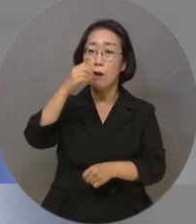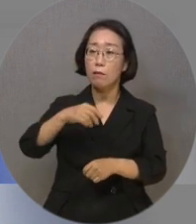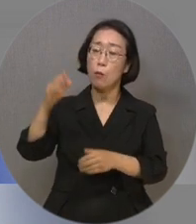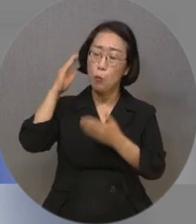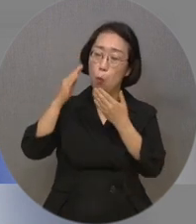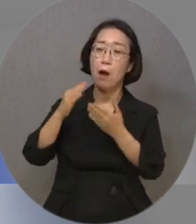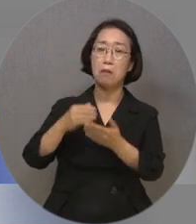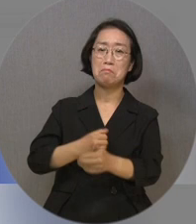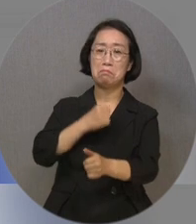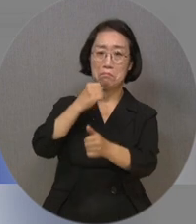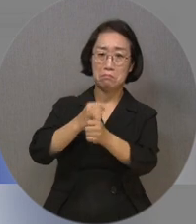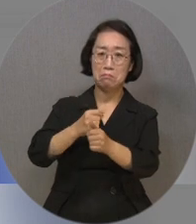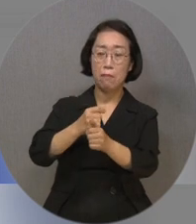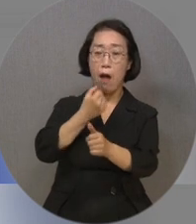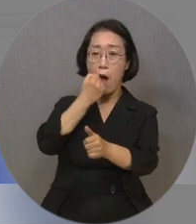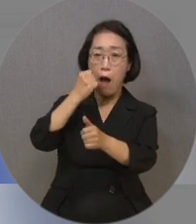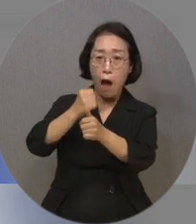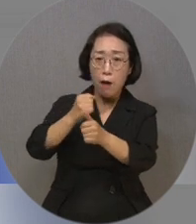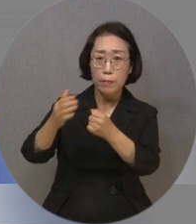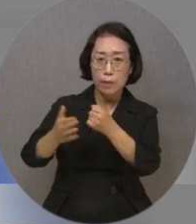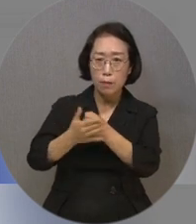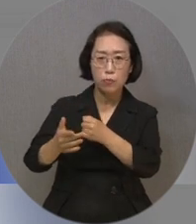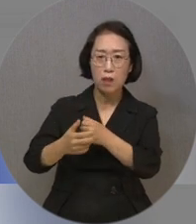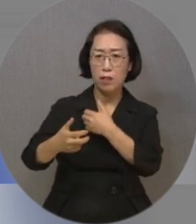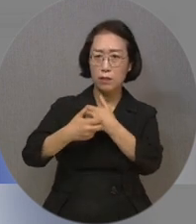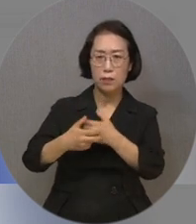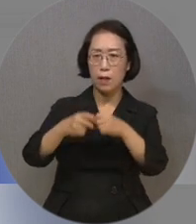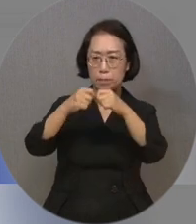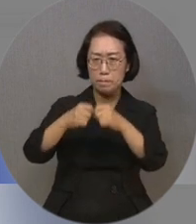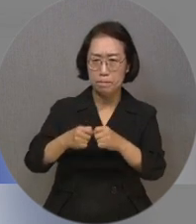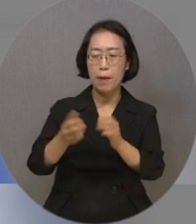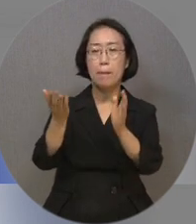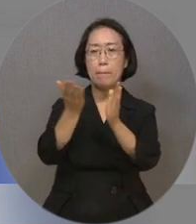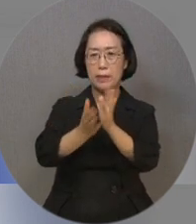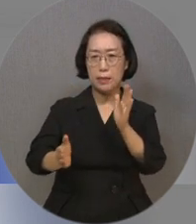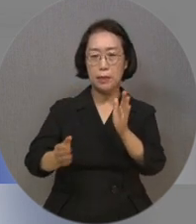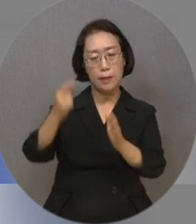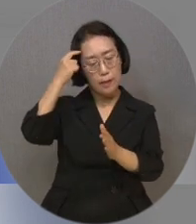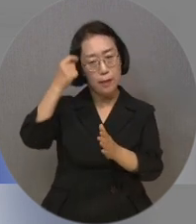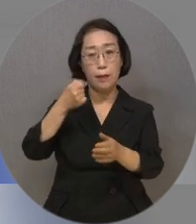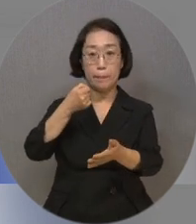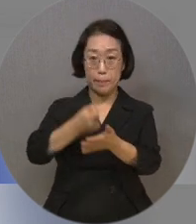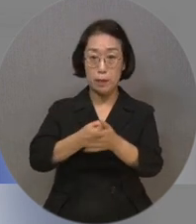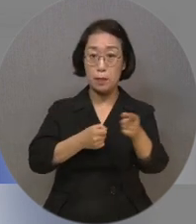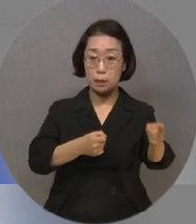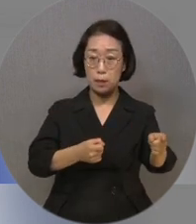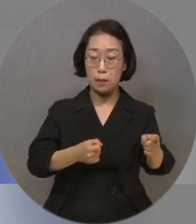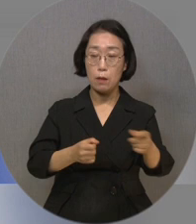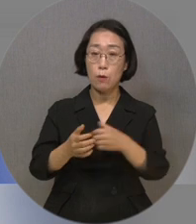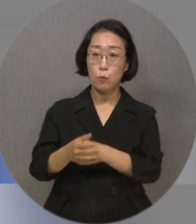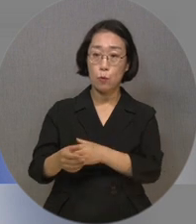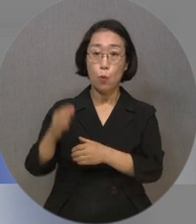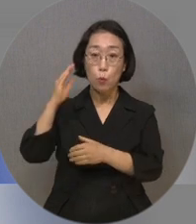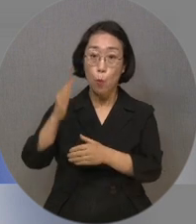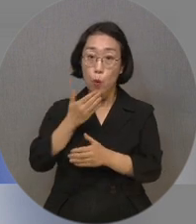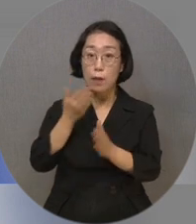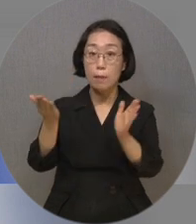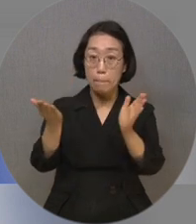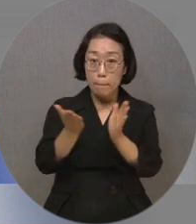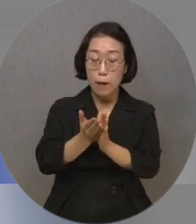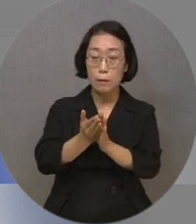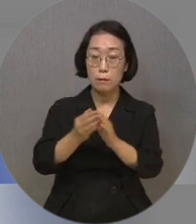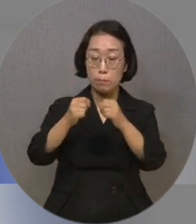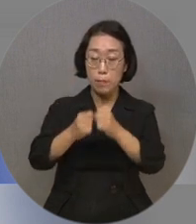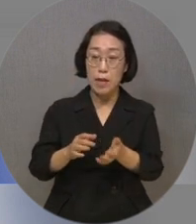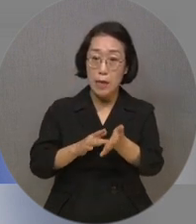의학적으로 진료 거부를 했다고 보기 어렵다고 판단했습니다 아울러 진정인의 건강 상태에 적합한 약물에 대해